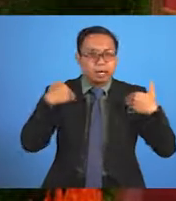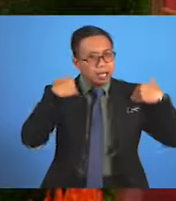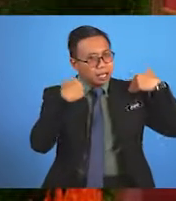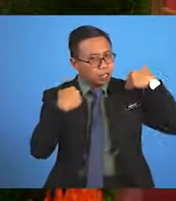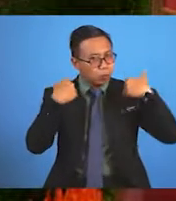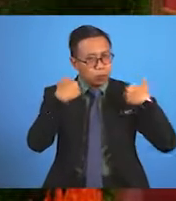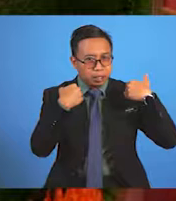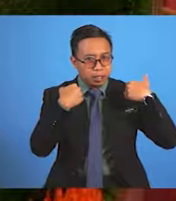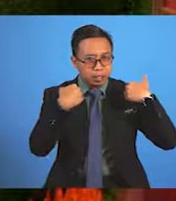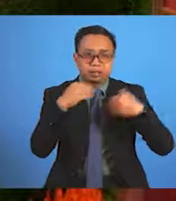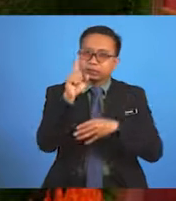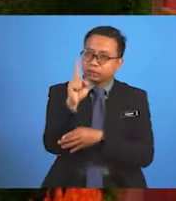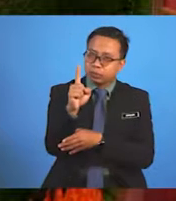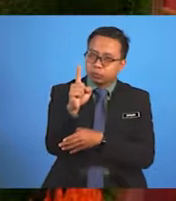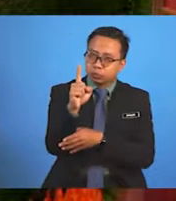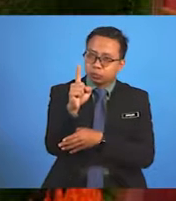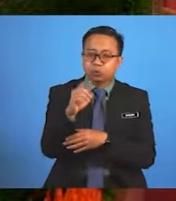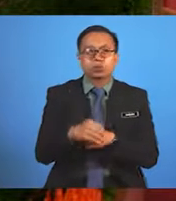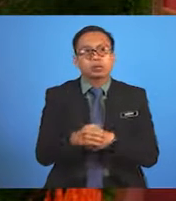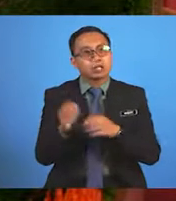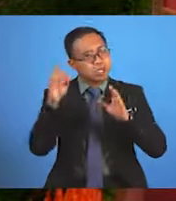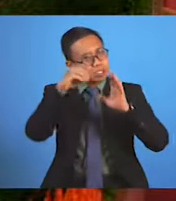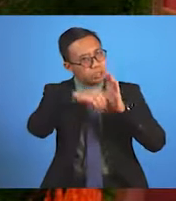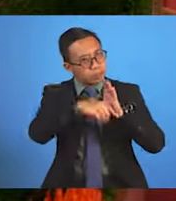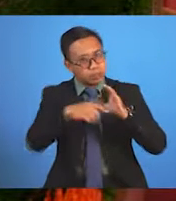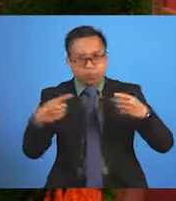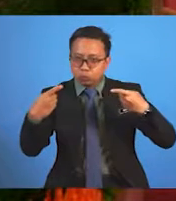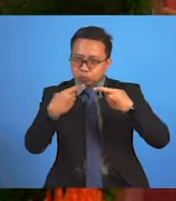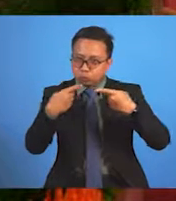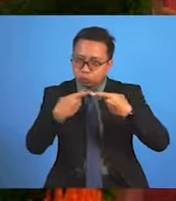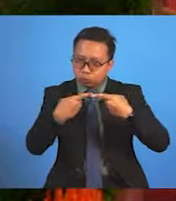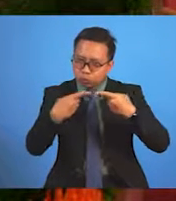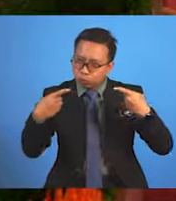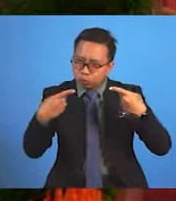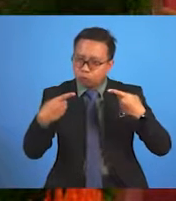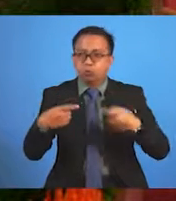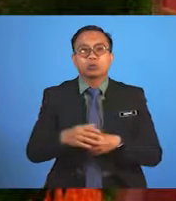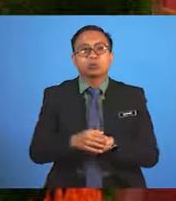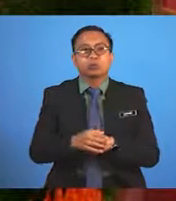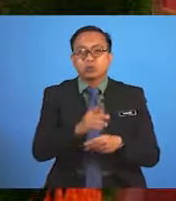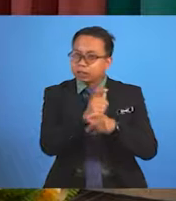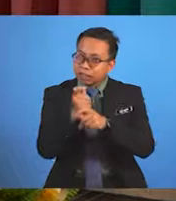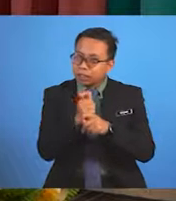yang merupakan satu ancaman dan menjadi musuh kepada tenakan ikan kita?